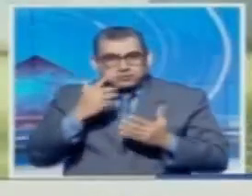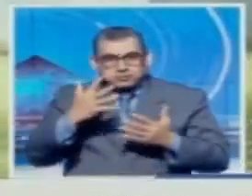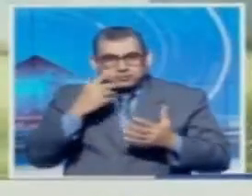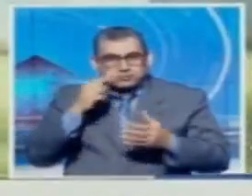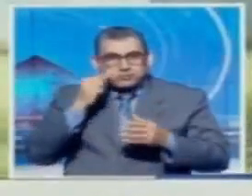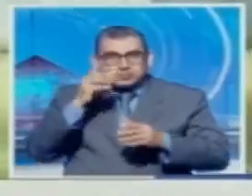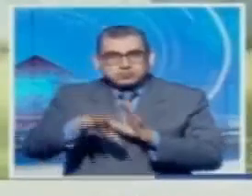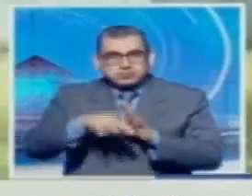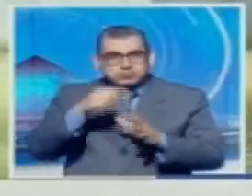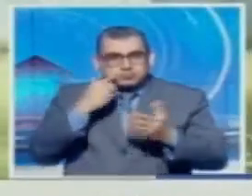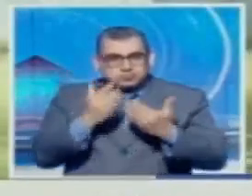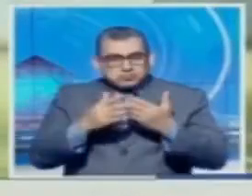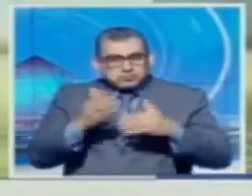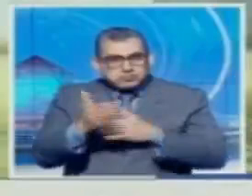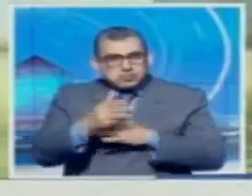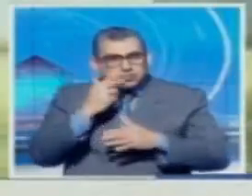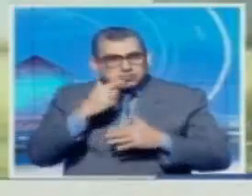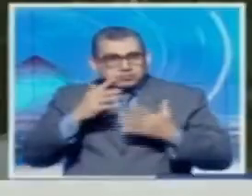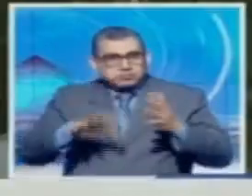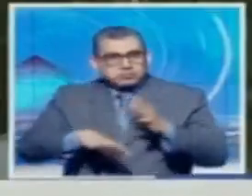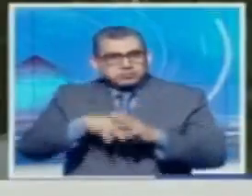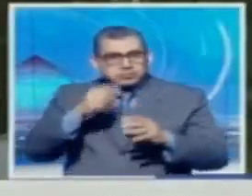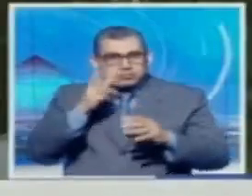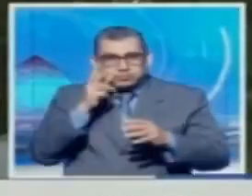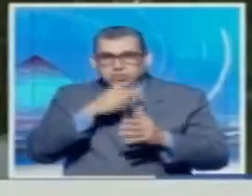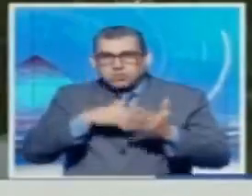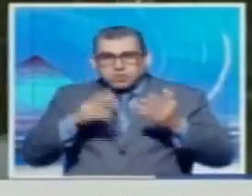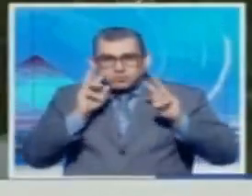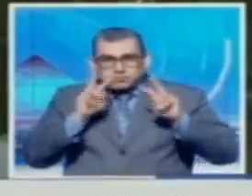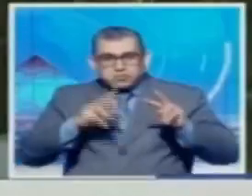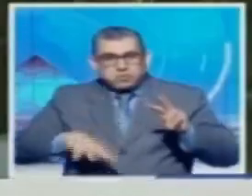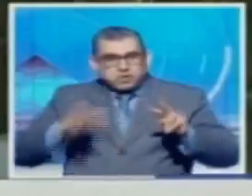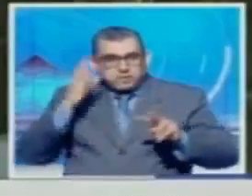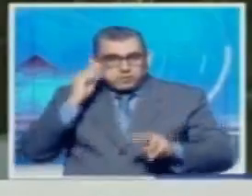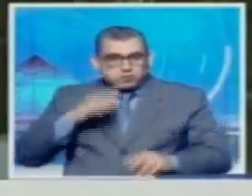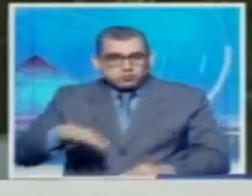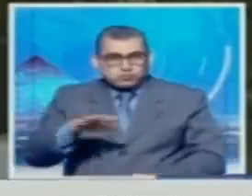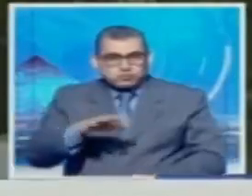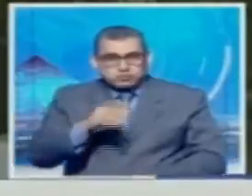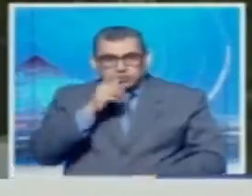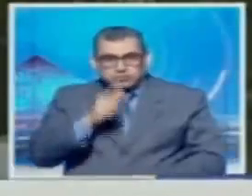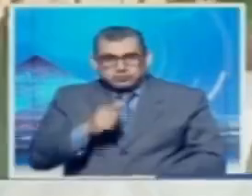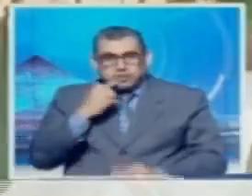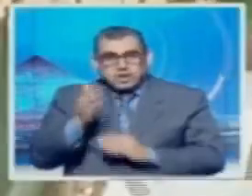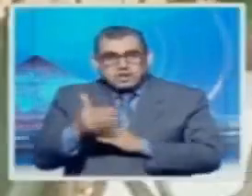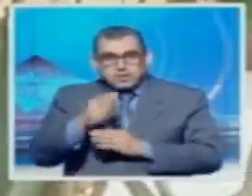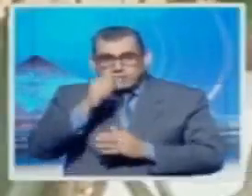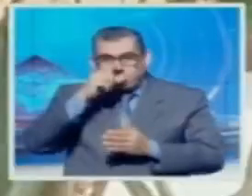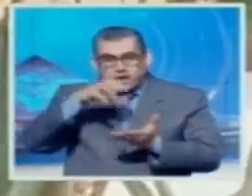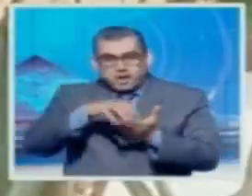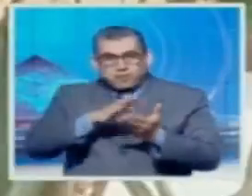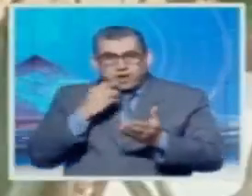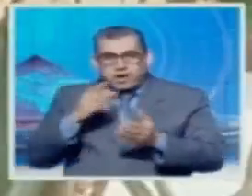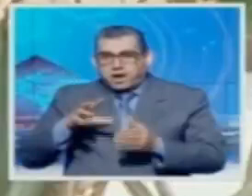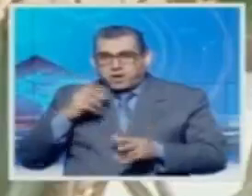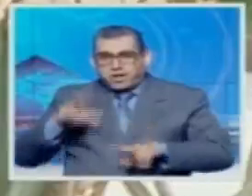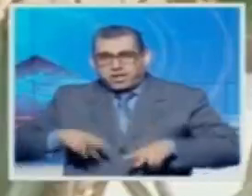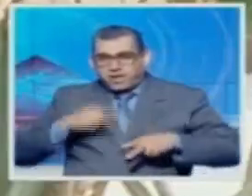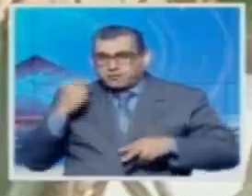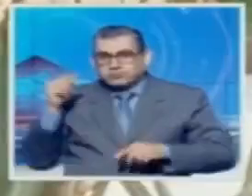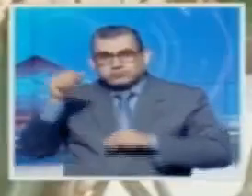طبيعية وأسماك تعبر عن حقب زمنية مختلفة. تبقى حديقة الأسماك مقصدا رئيسيا لكل عشاق